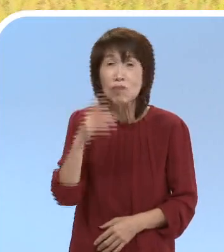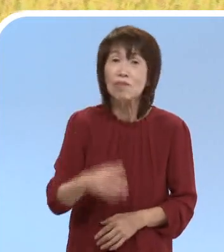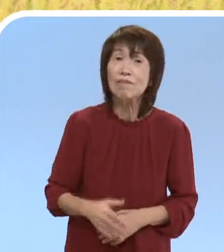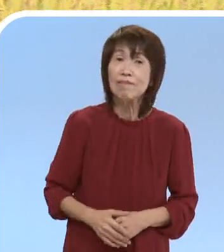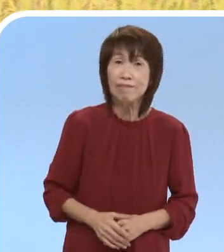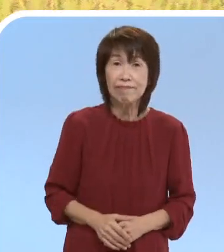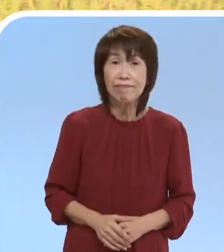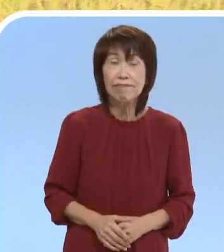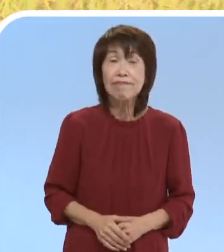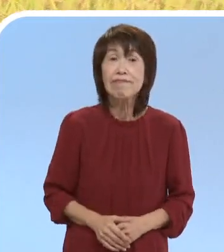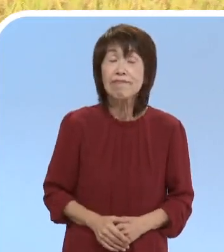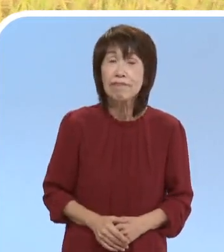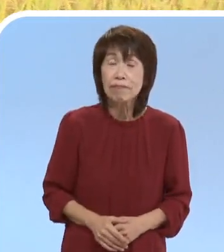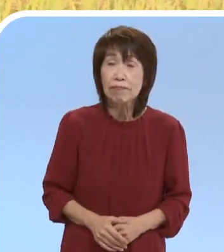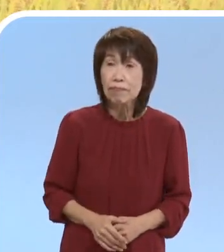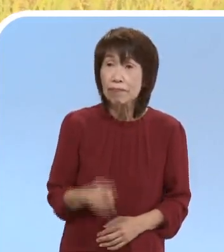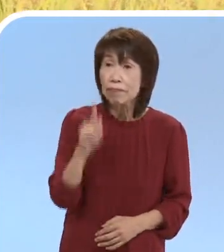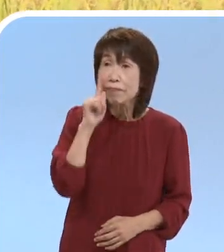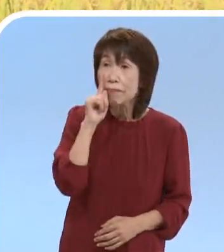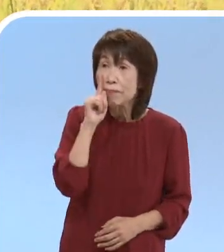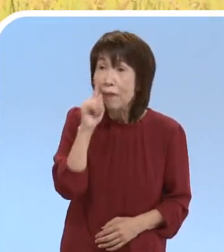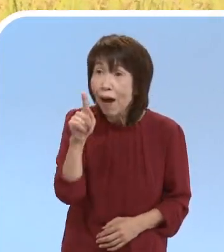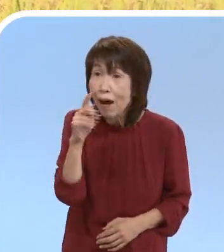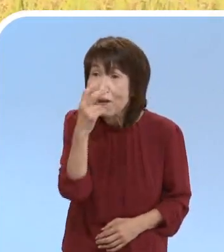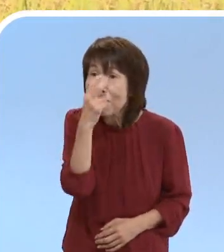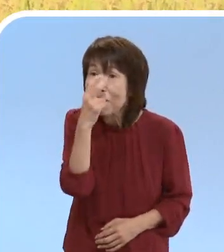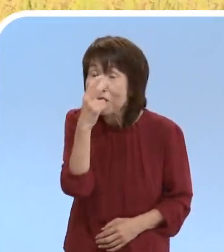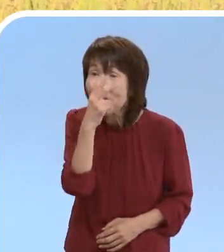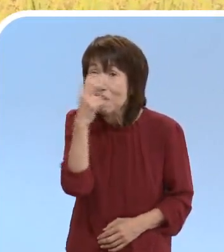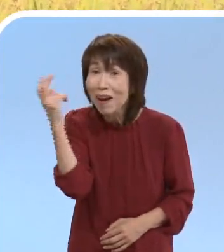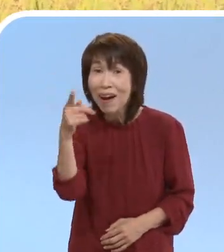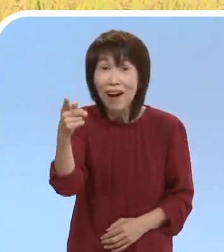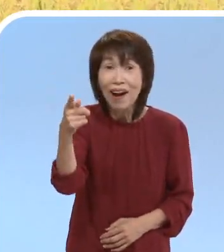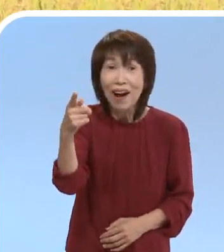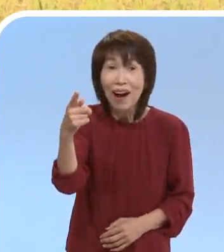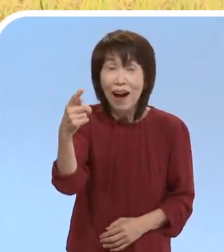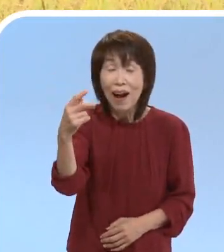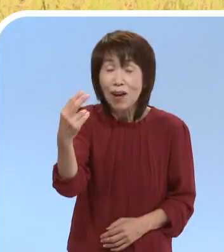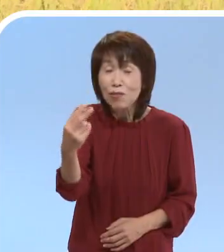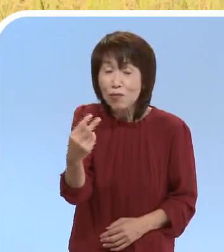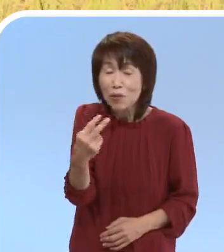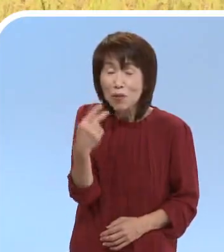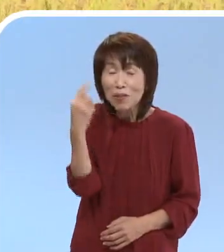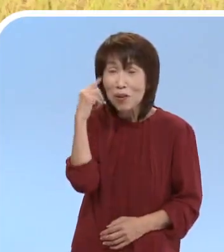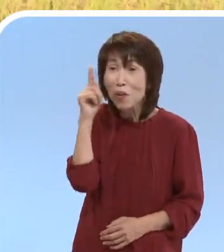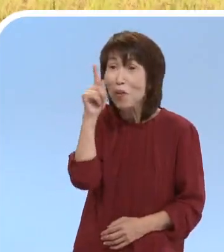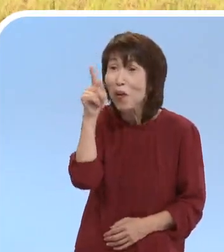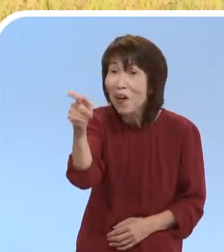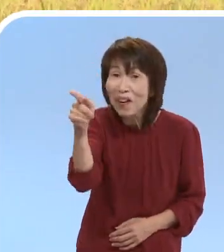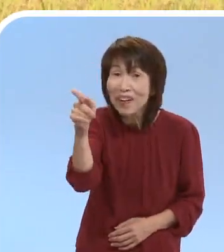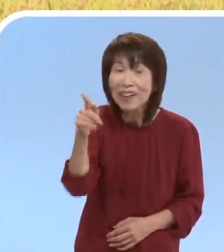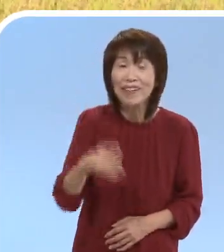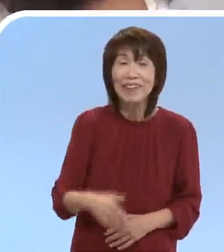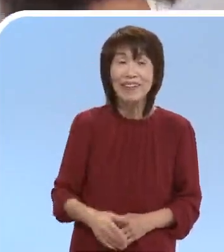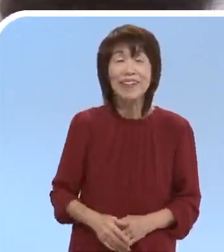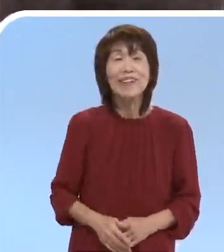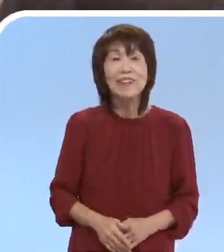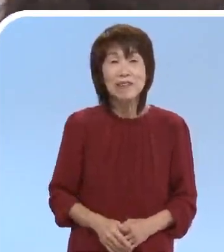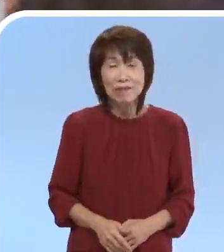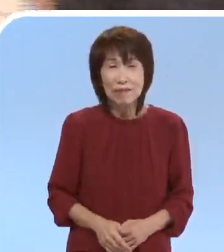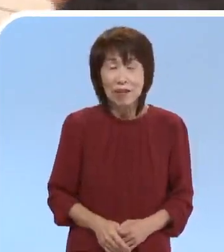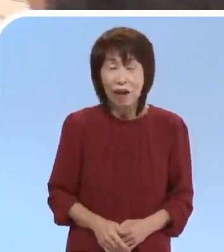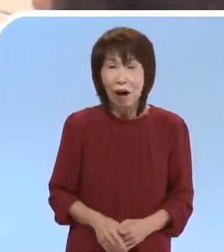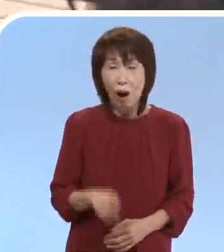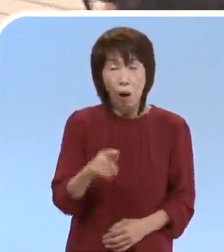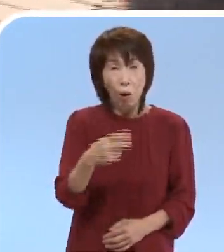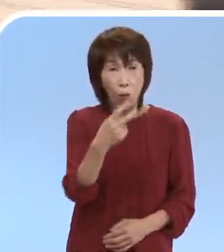気がせえへんねんけど、 ね、 でもほらちょっと炭の匂いせえへん。ほらほらほらほら、 うそ、 ほら見て、 よ